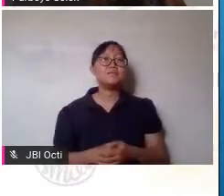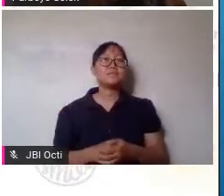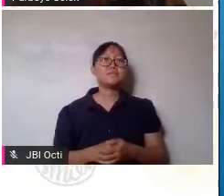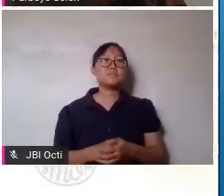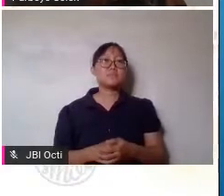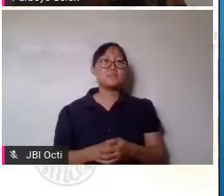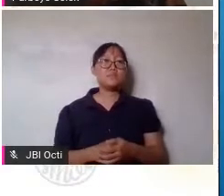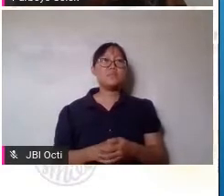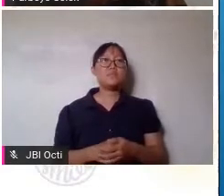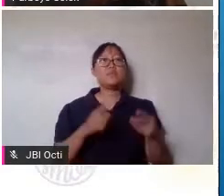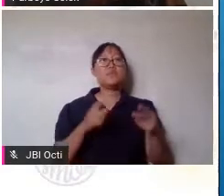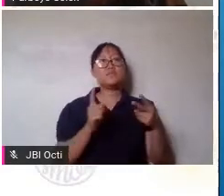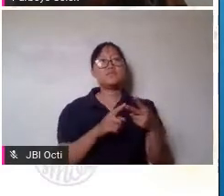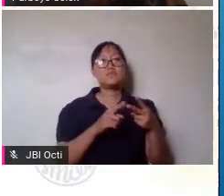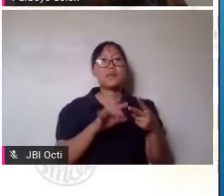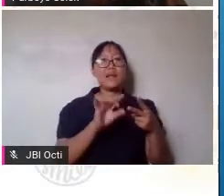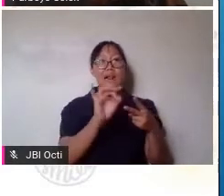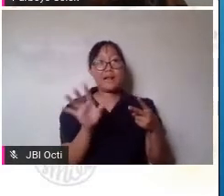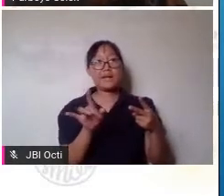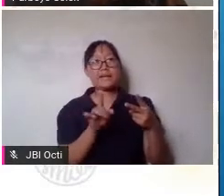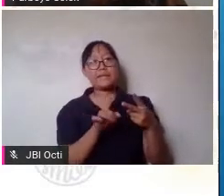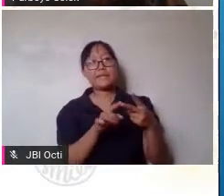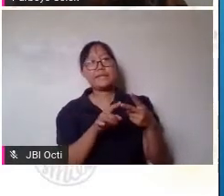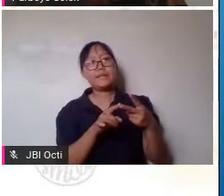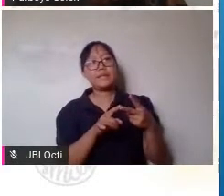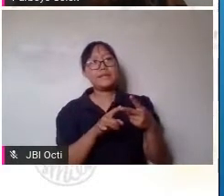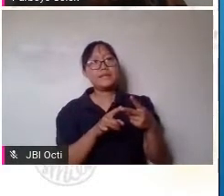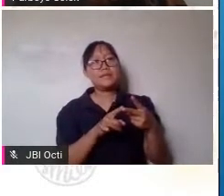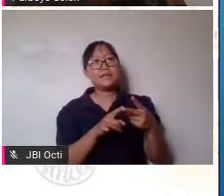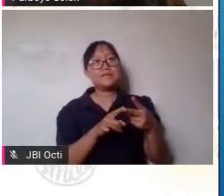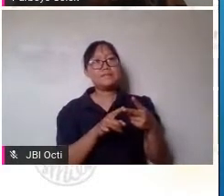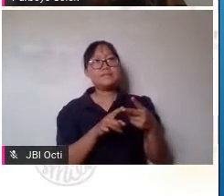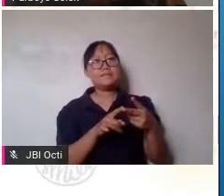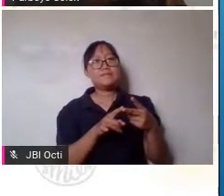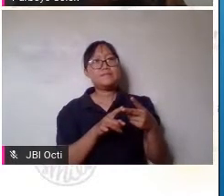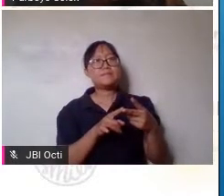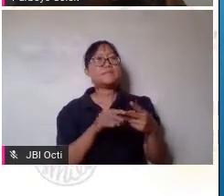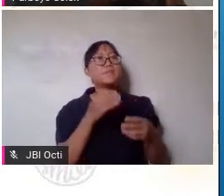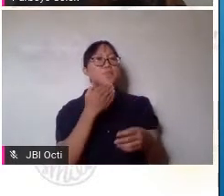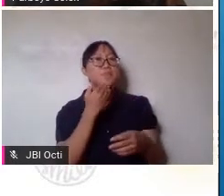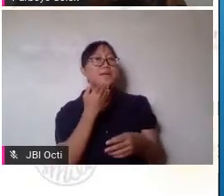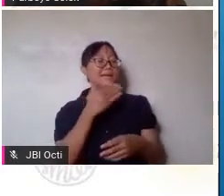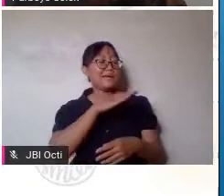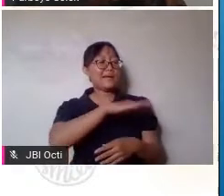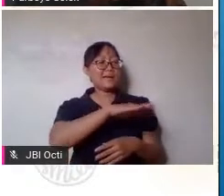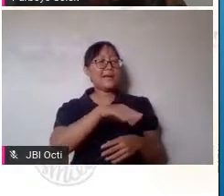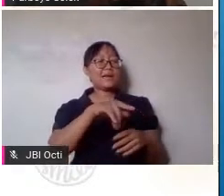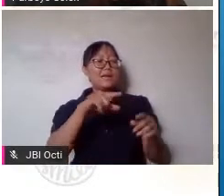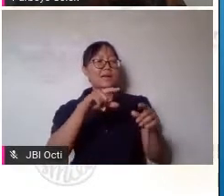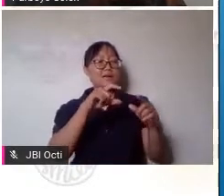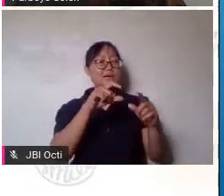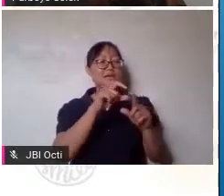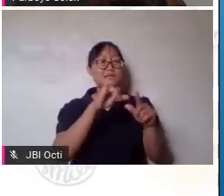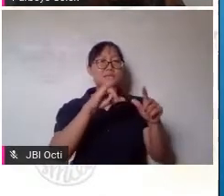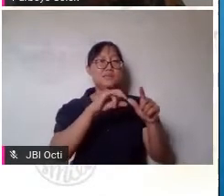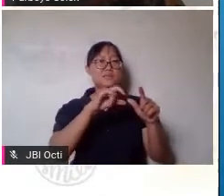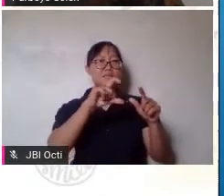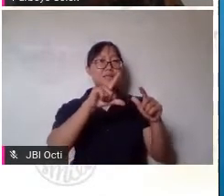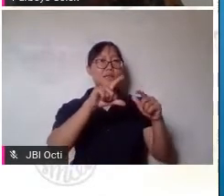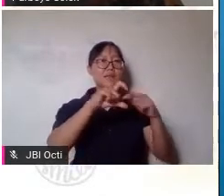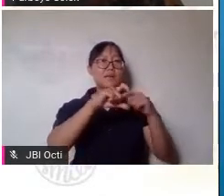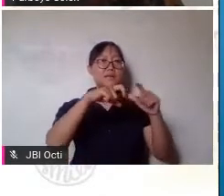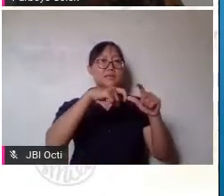biasanya sering kita temukan pada anak-anak yang bersamaan dengan disleksi. Apa itu? Ya nampak anaknya